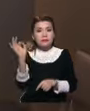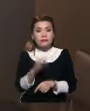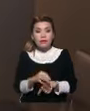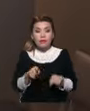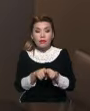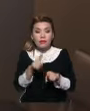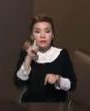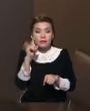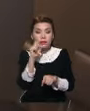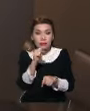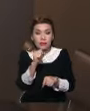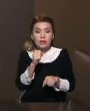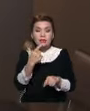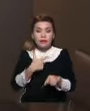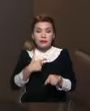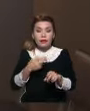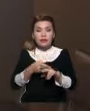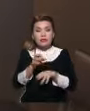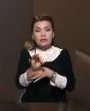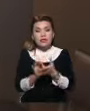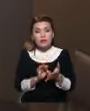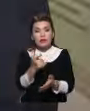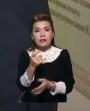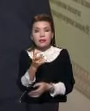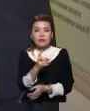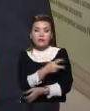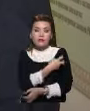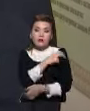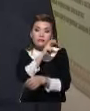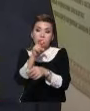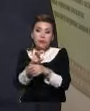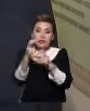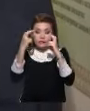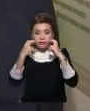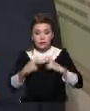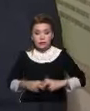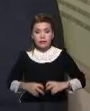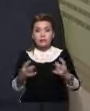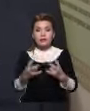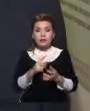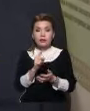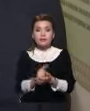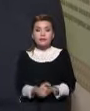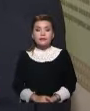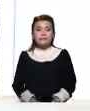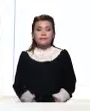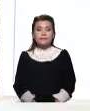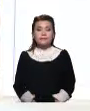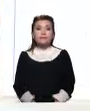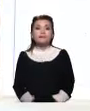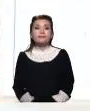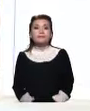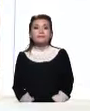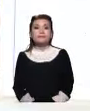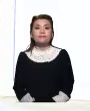симптомов необходимо как можно быстрее обратиться к эндокринологу и регулярно проходить обследование. Ольга Литвина, Анара Нуртазина, Дильнас